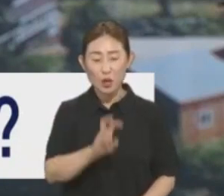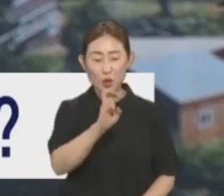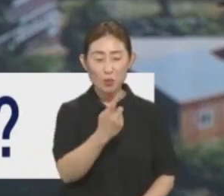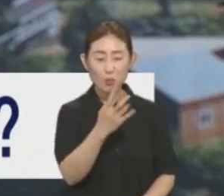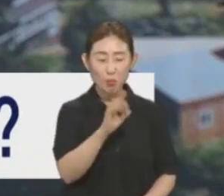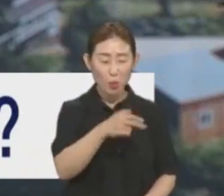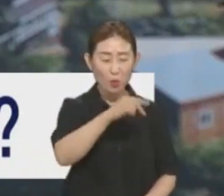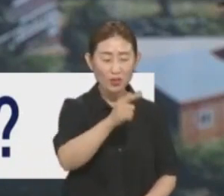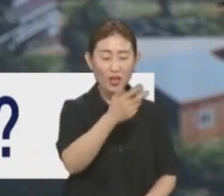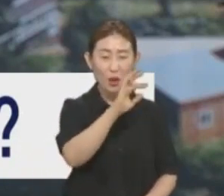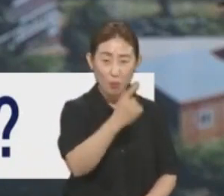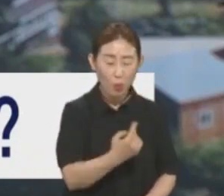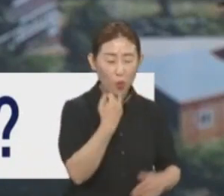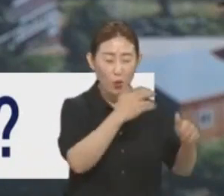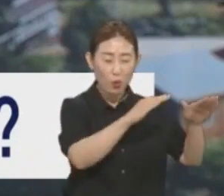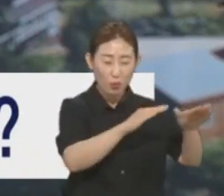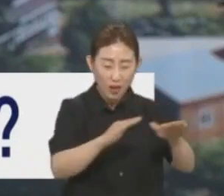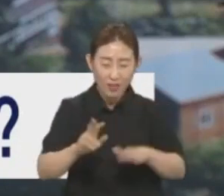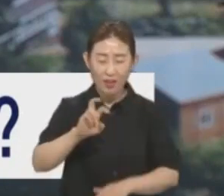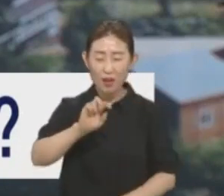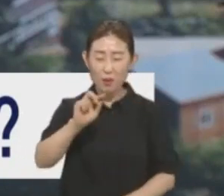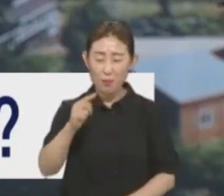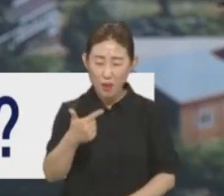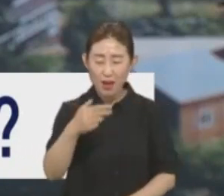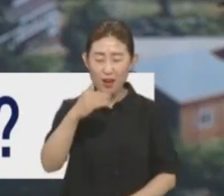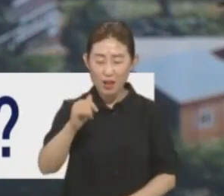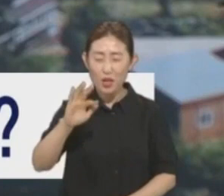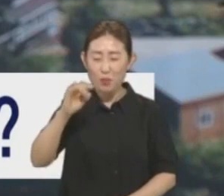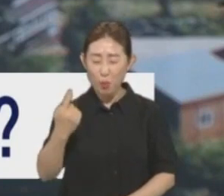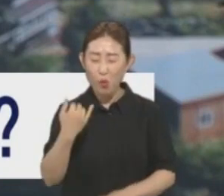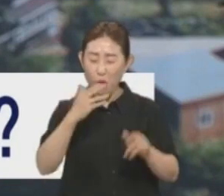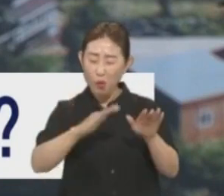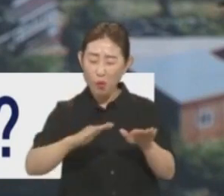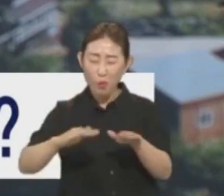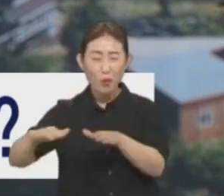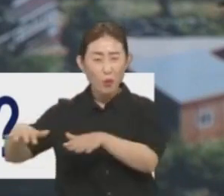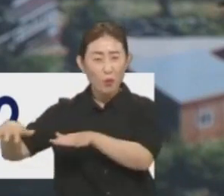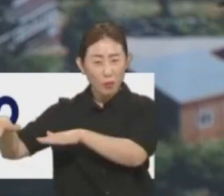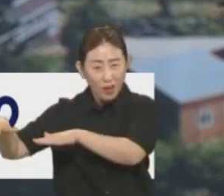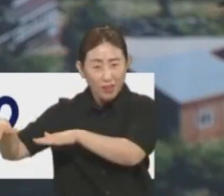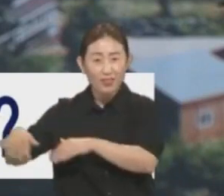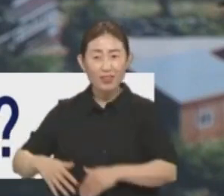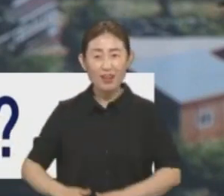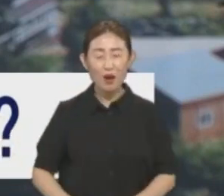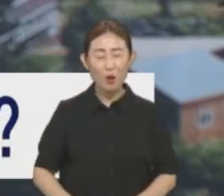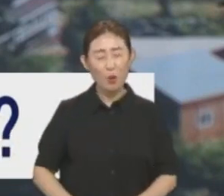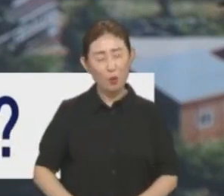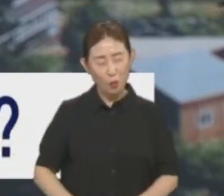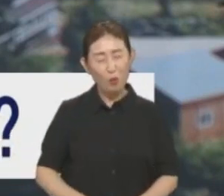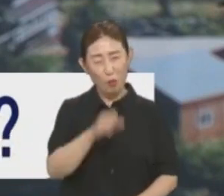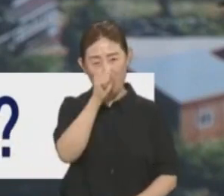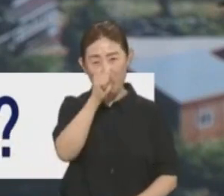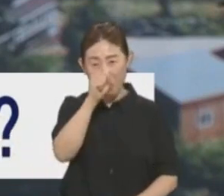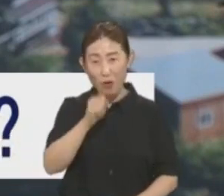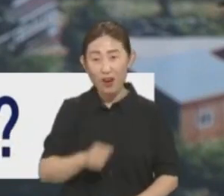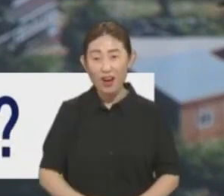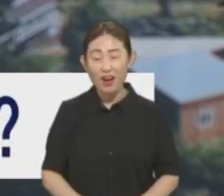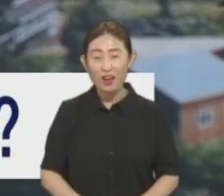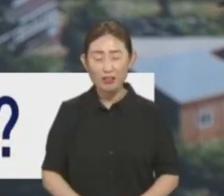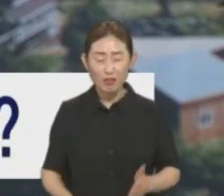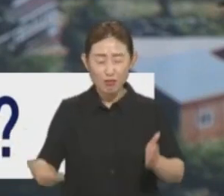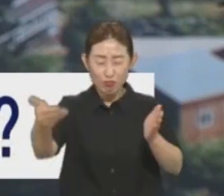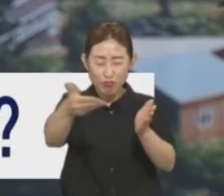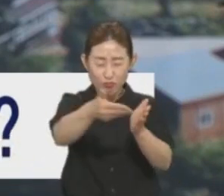몽산포, 만리포 여러 가지 해안과 바다 그리고 항구와